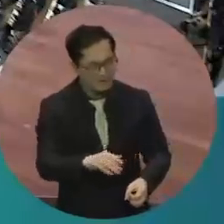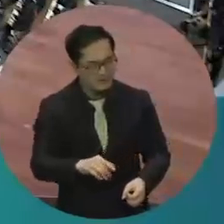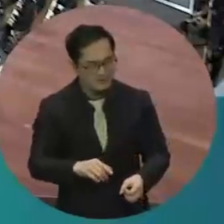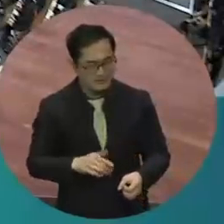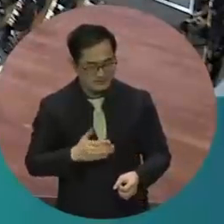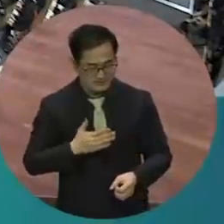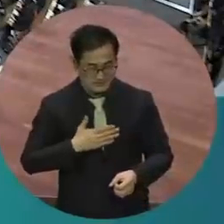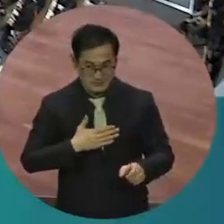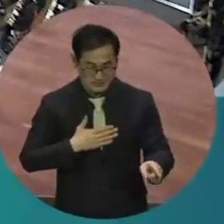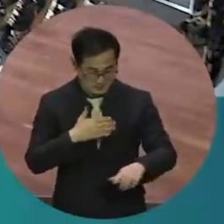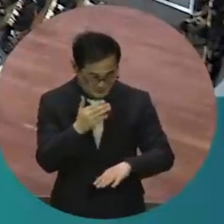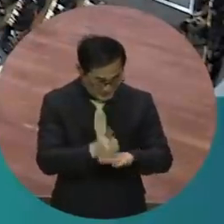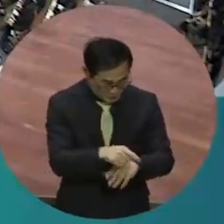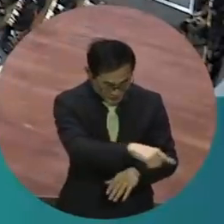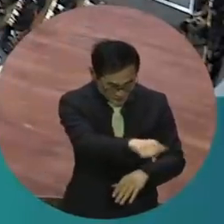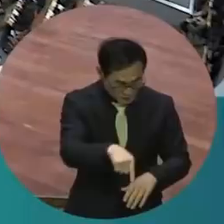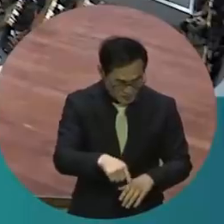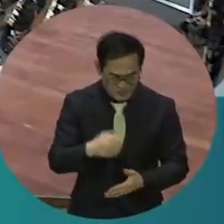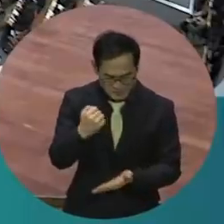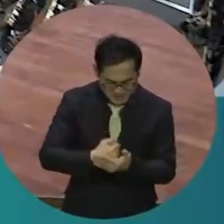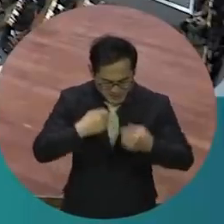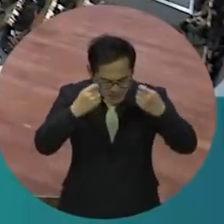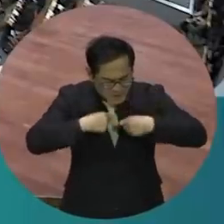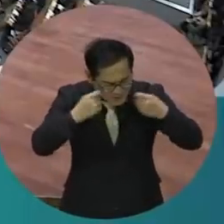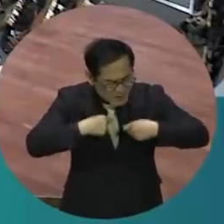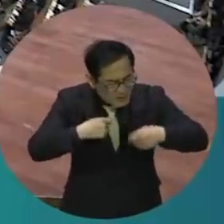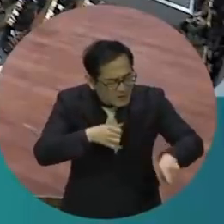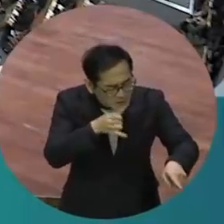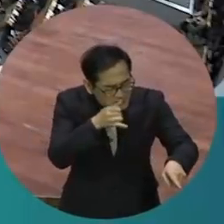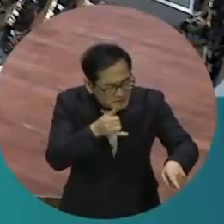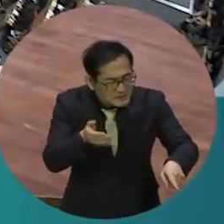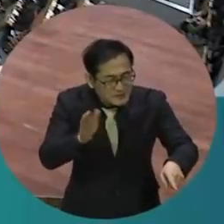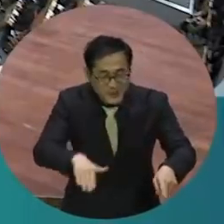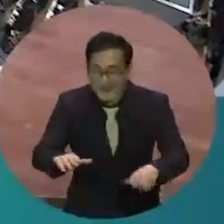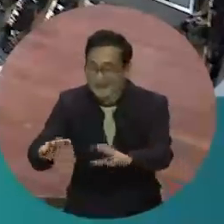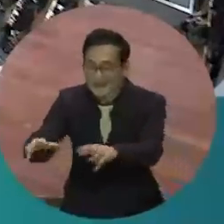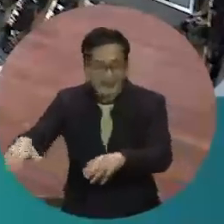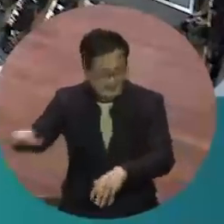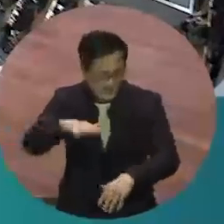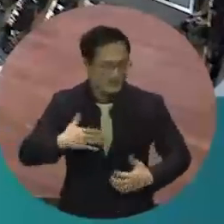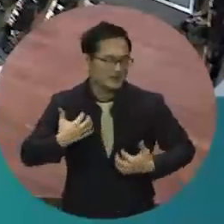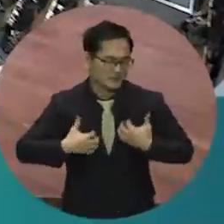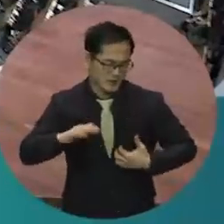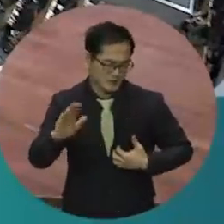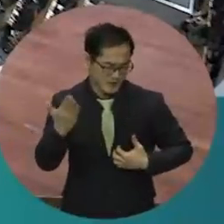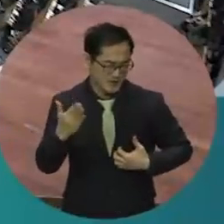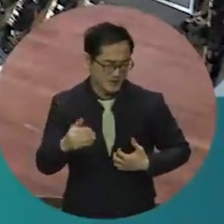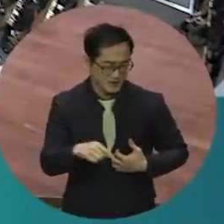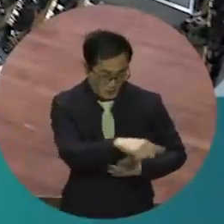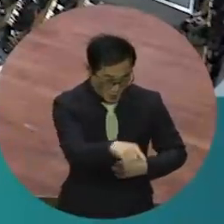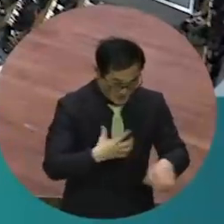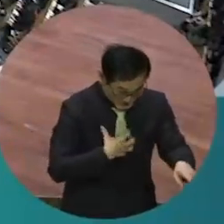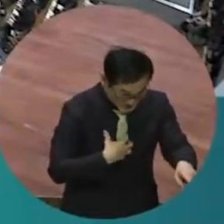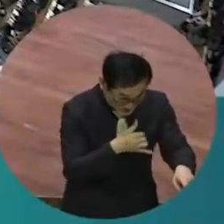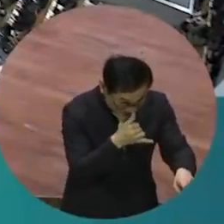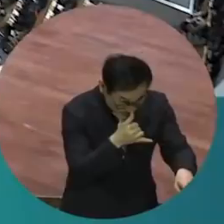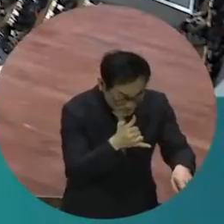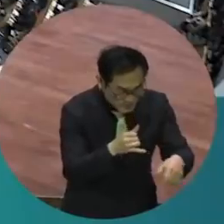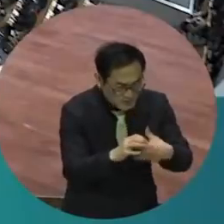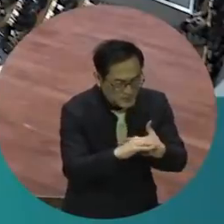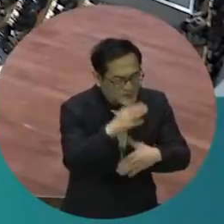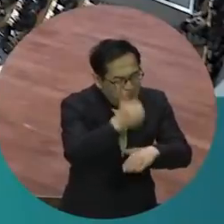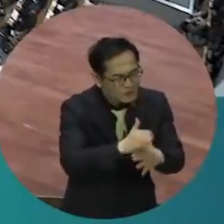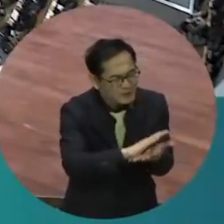너희는 곡하고 애통하겠으나 세상은 기뻐하리라 너희는 근심하겠으나 너희 근심이 도리어